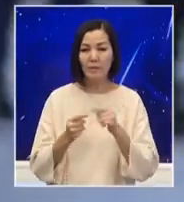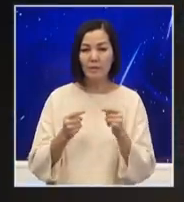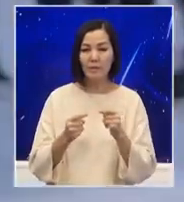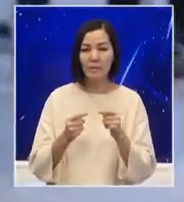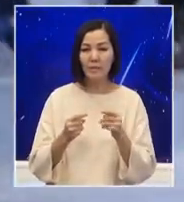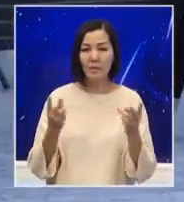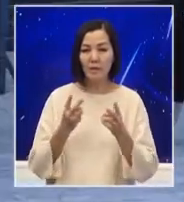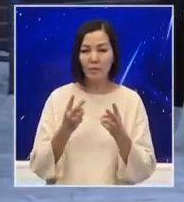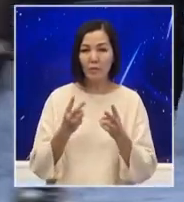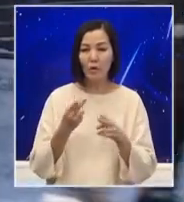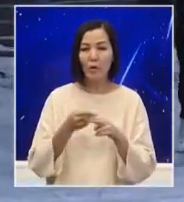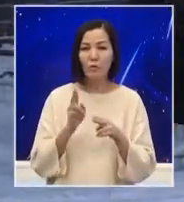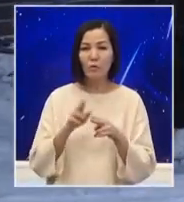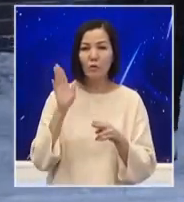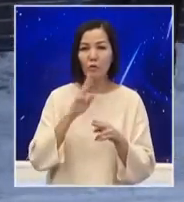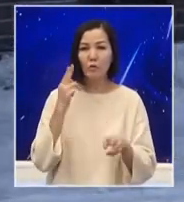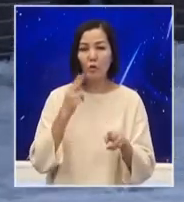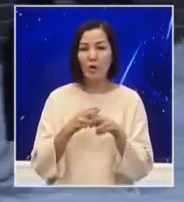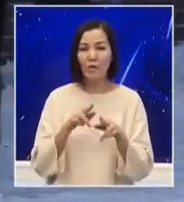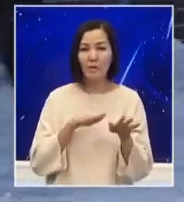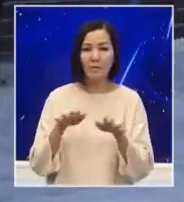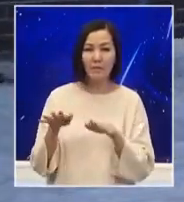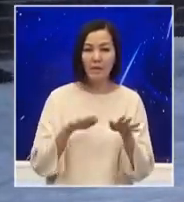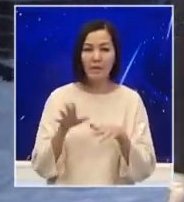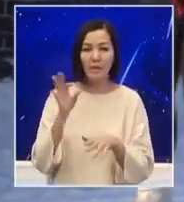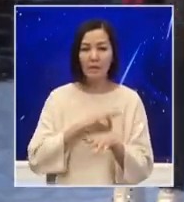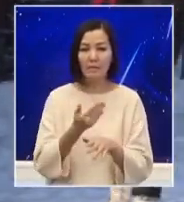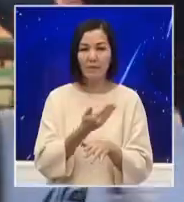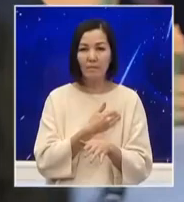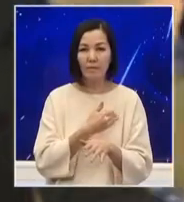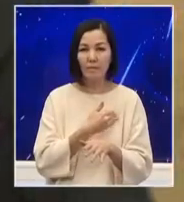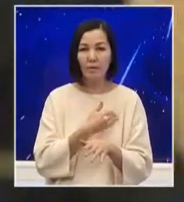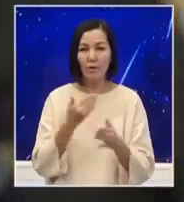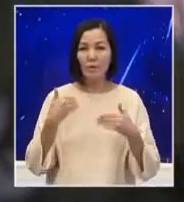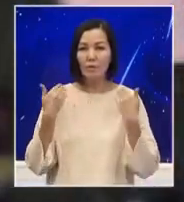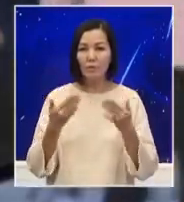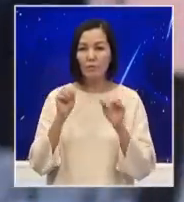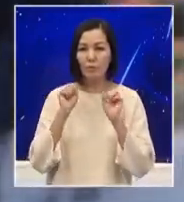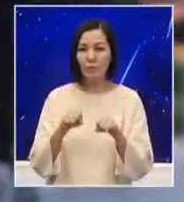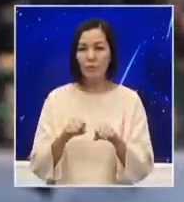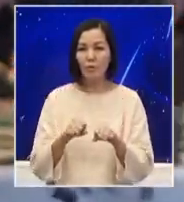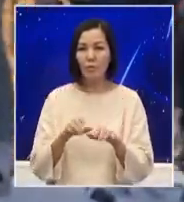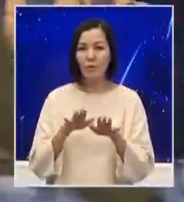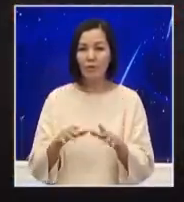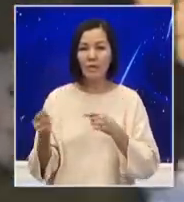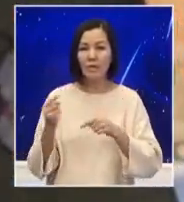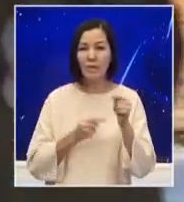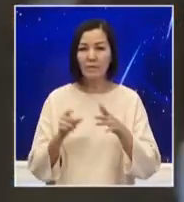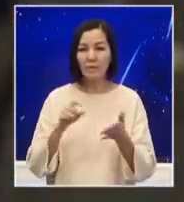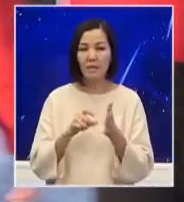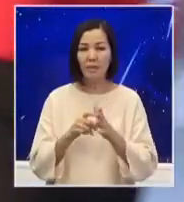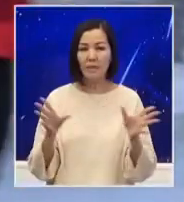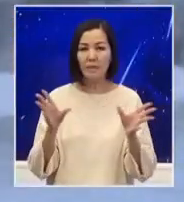үрдісі. Сондықтан суға тұрып, сырғанақ алаңынан табыс табам дегендер осыныс білдіруіне болады. Ол жергілікті кәсіпкерлер палатасы